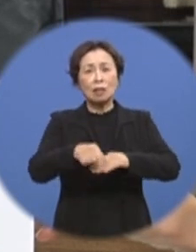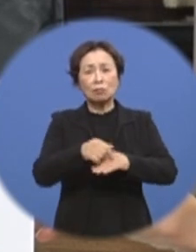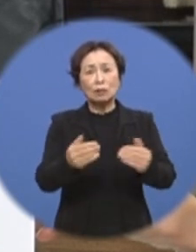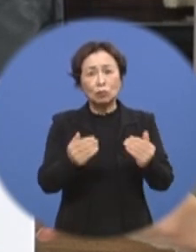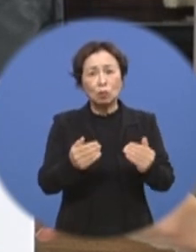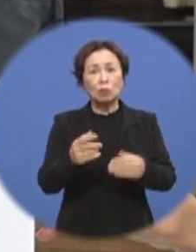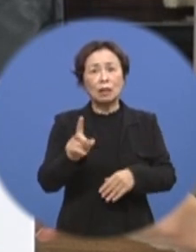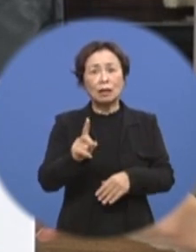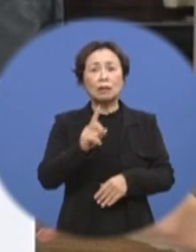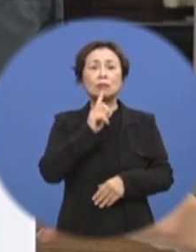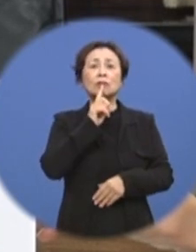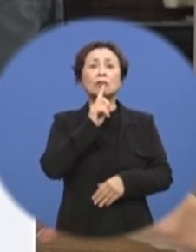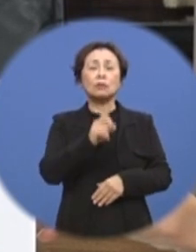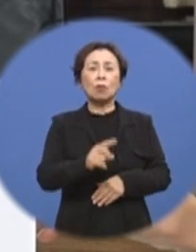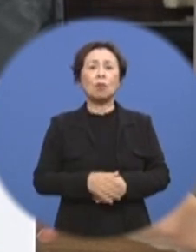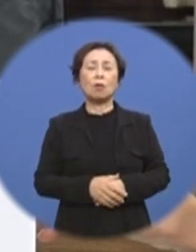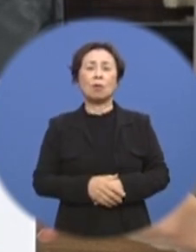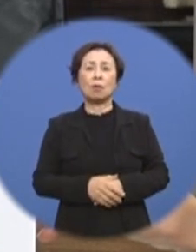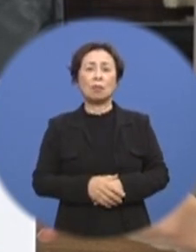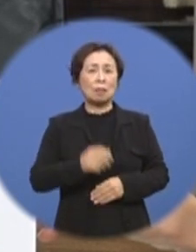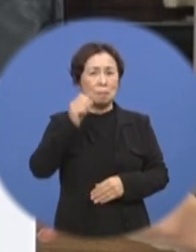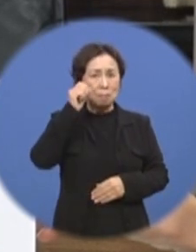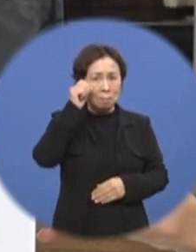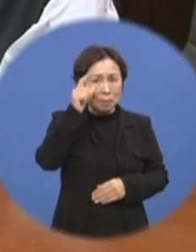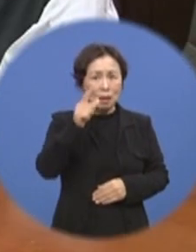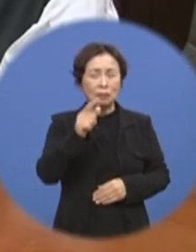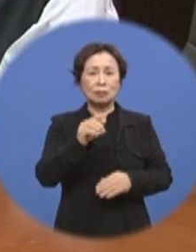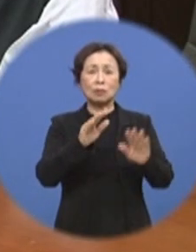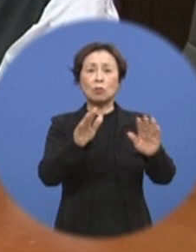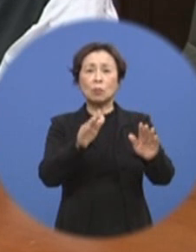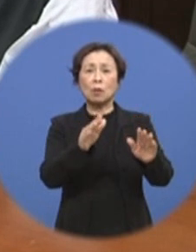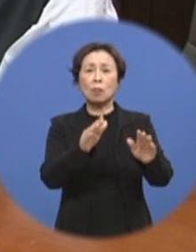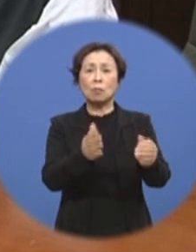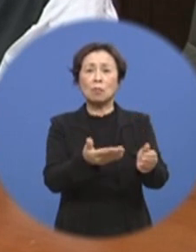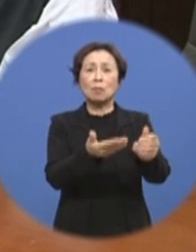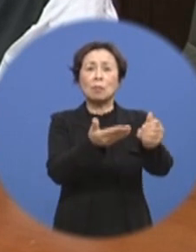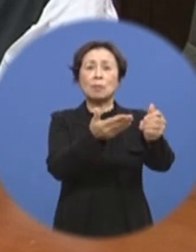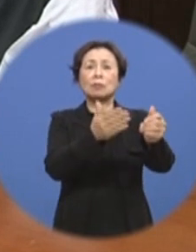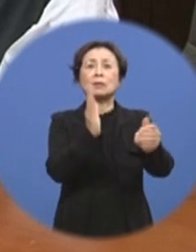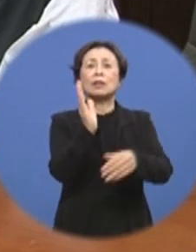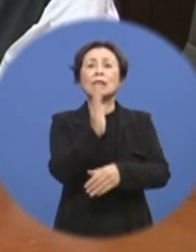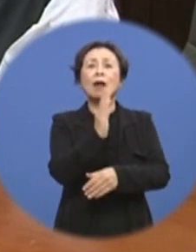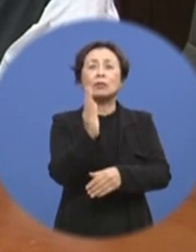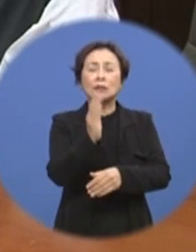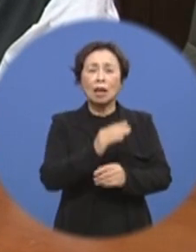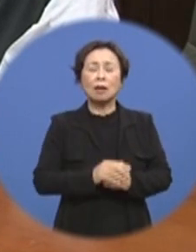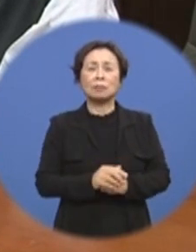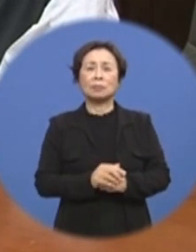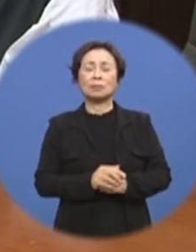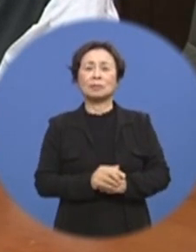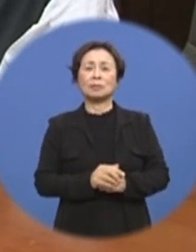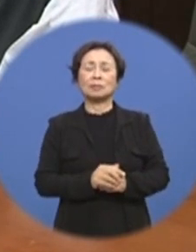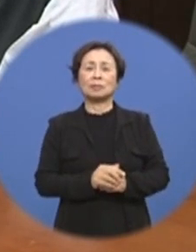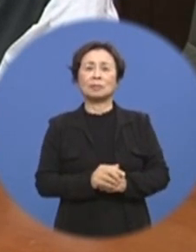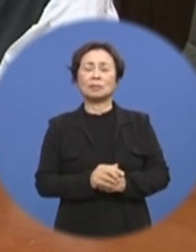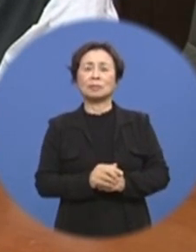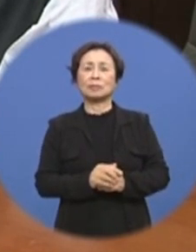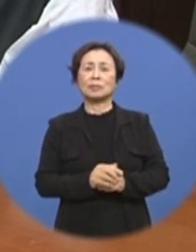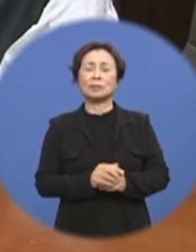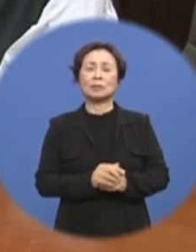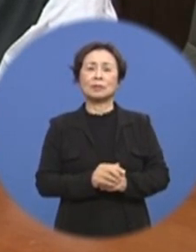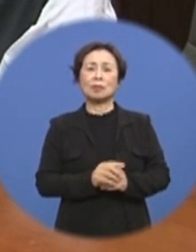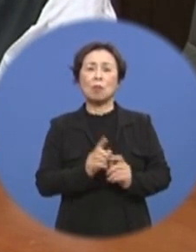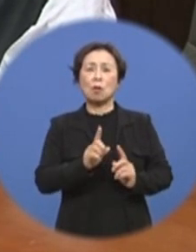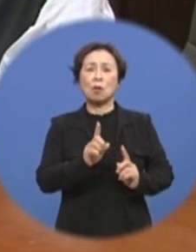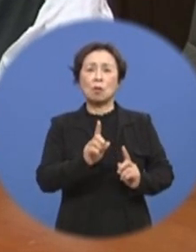はあのよくできる人を打ち合うやするよりもまああの悪い言葉で言うと落ちこぼれ